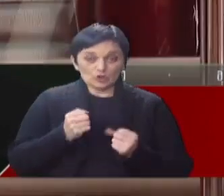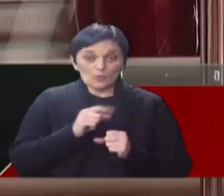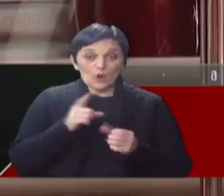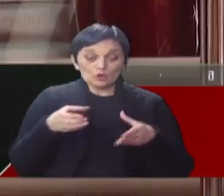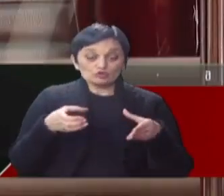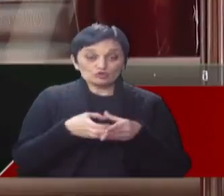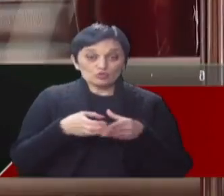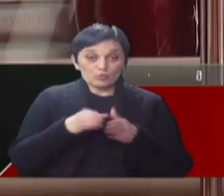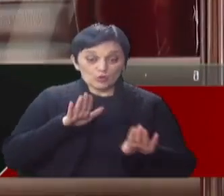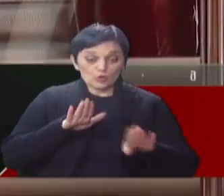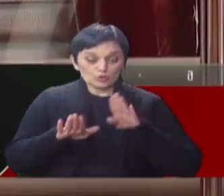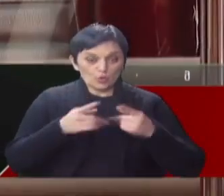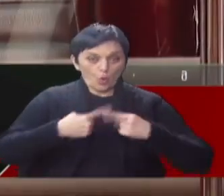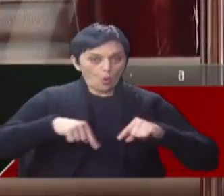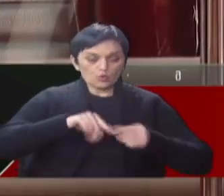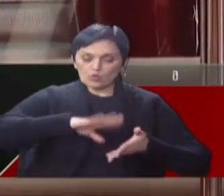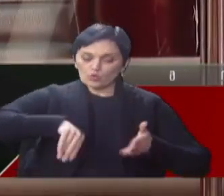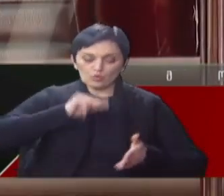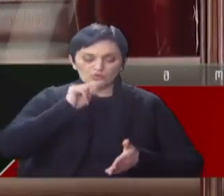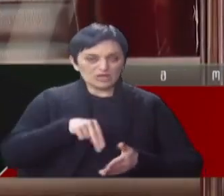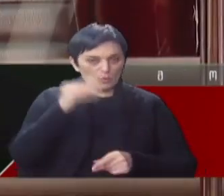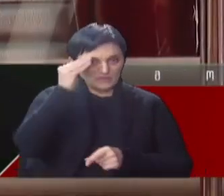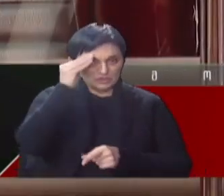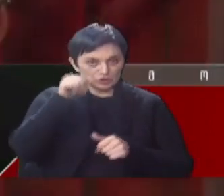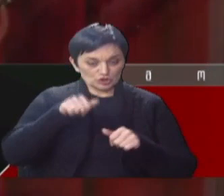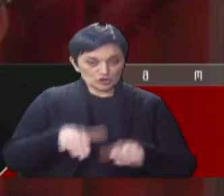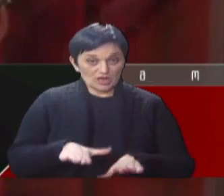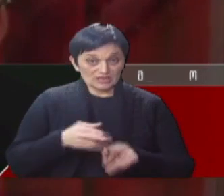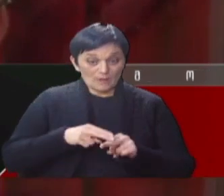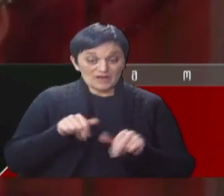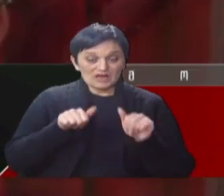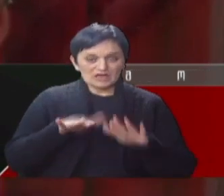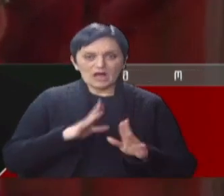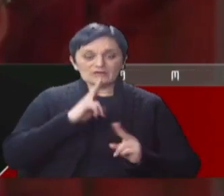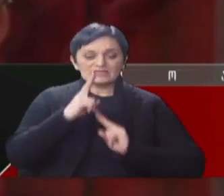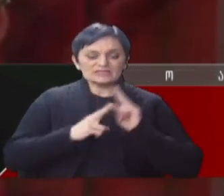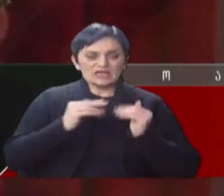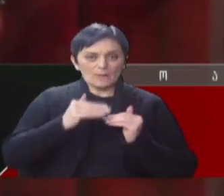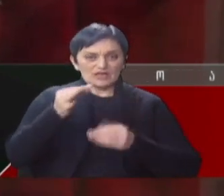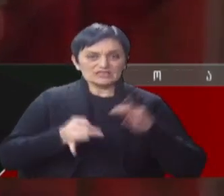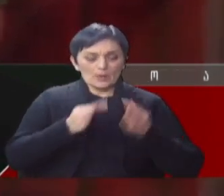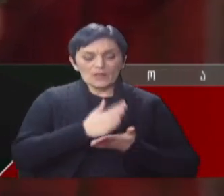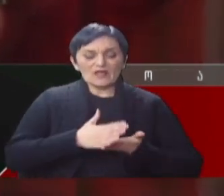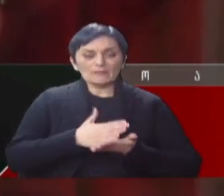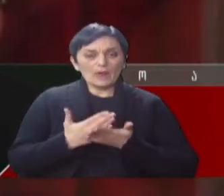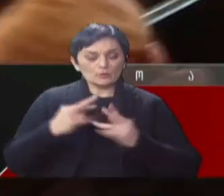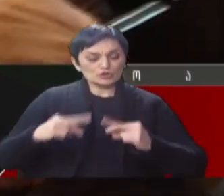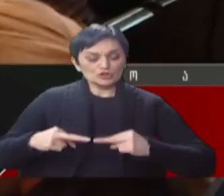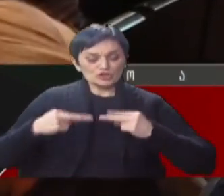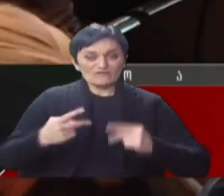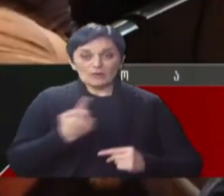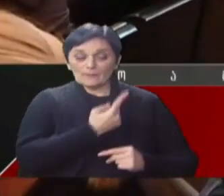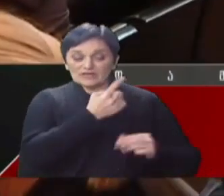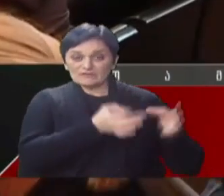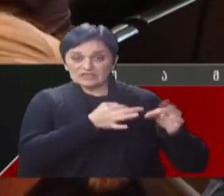Cupurat zala dobis organize bașiki udana șaulot micnia. Am gadat scotilebit sa apelatio sa samart ნაწილობრივ შეცვალა პირველი